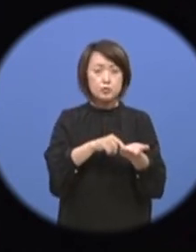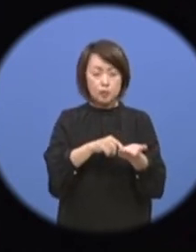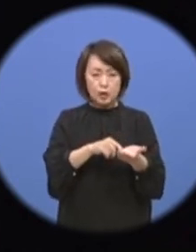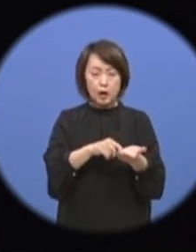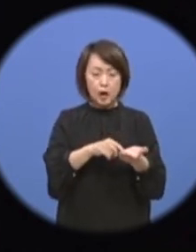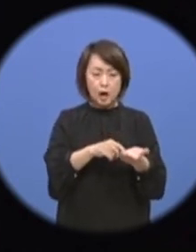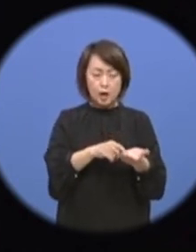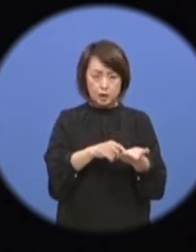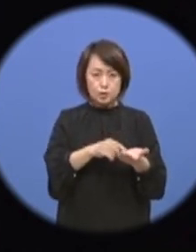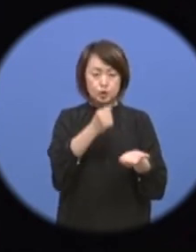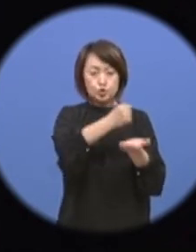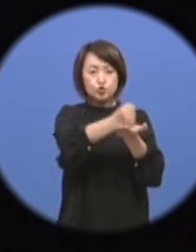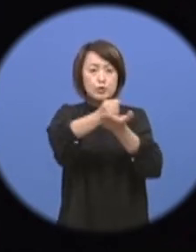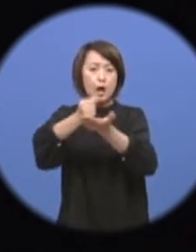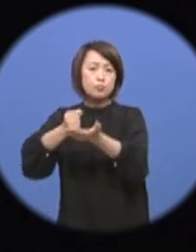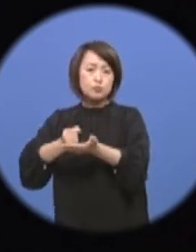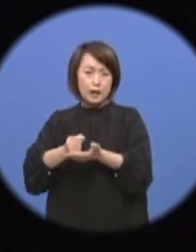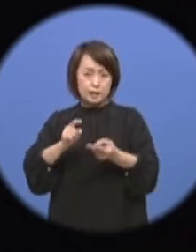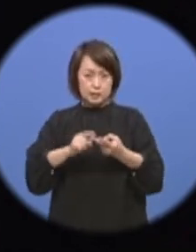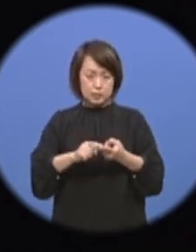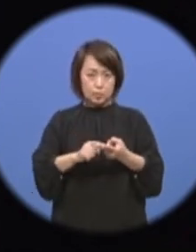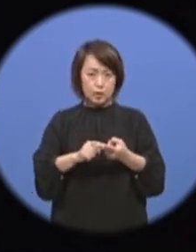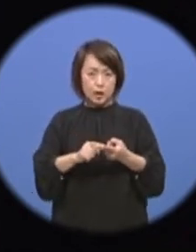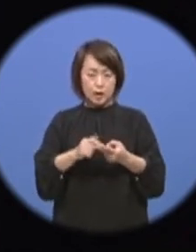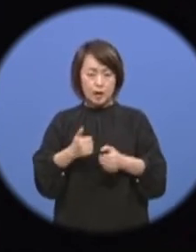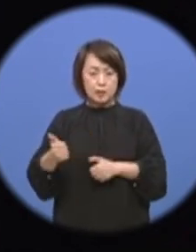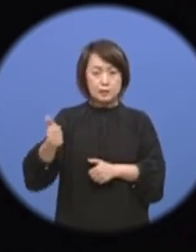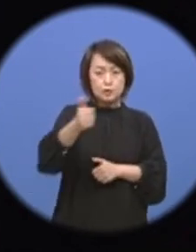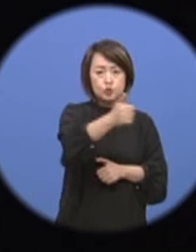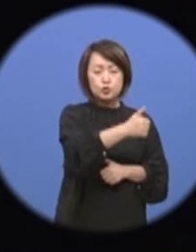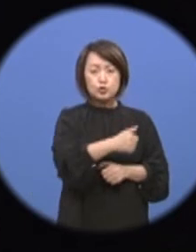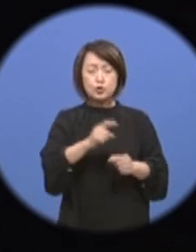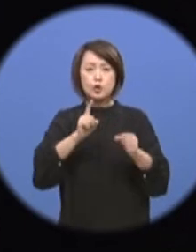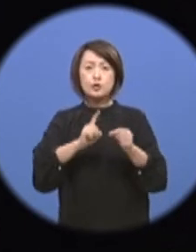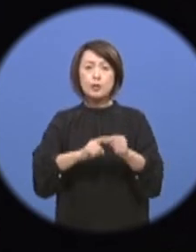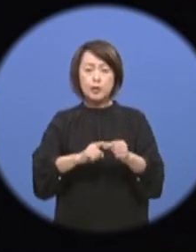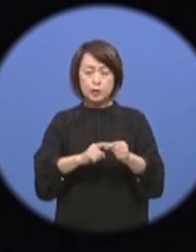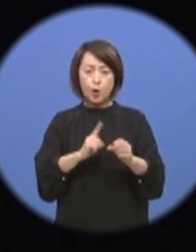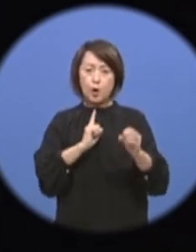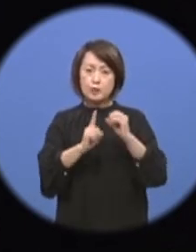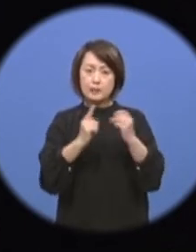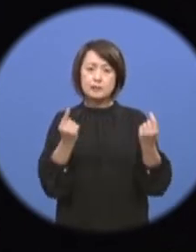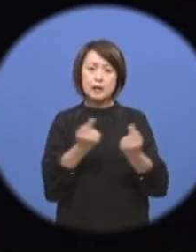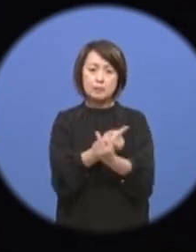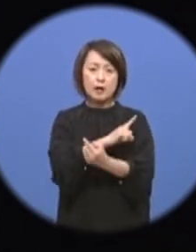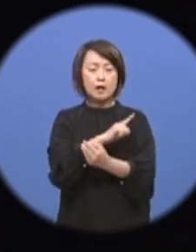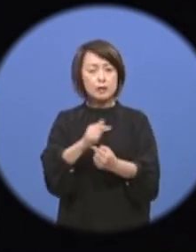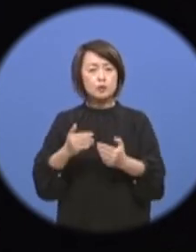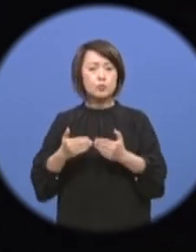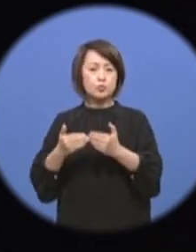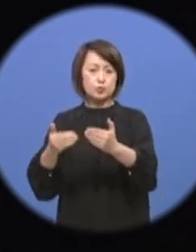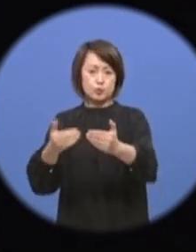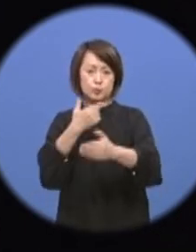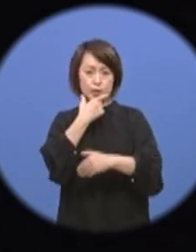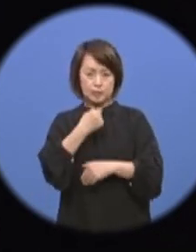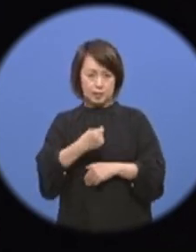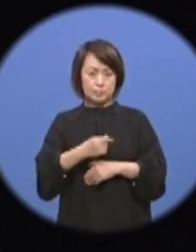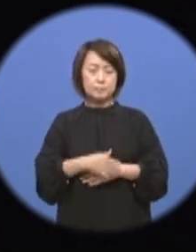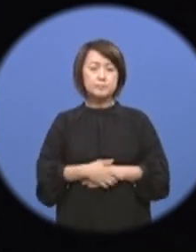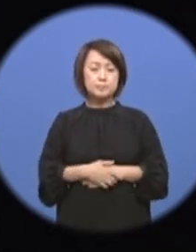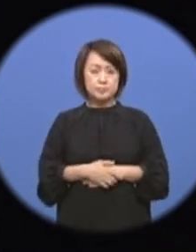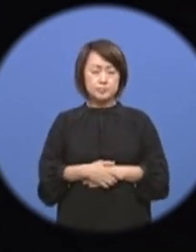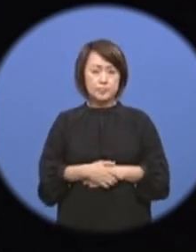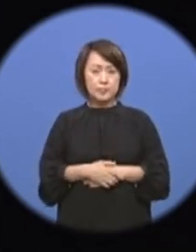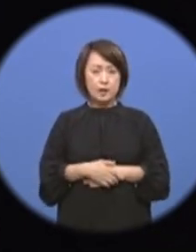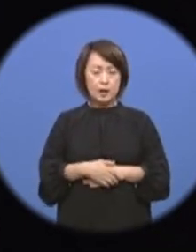スタンプラリー移動周遊ツールのデジタル化をさらに推進していきたいなというところでございます